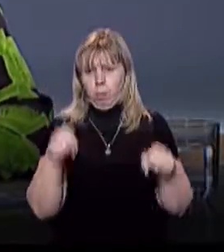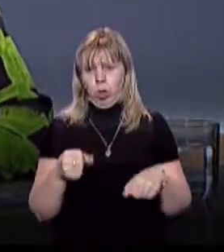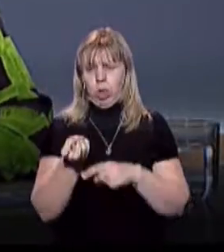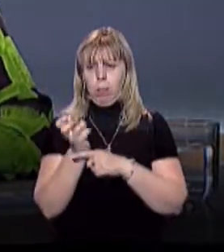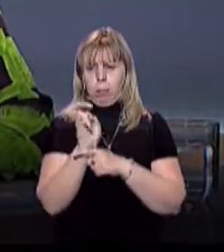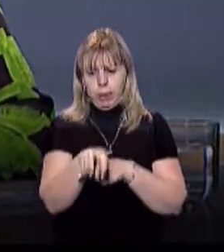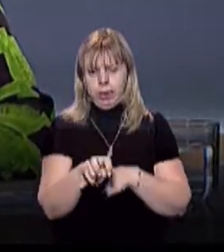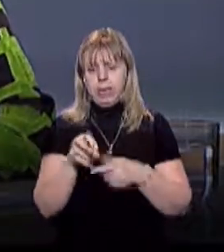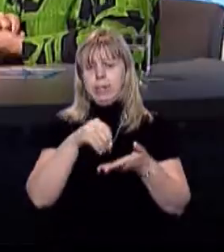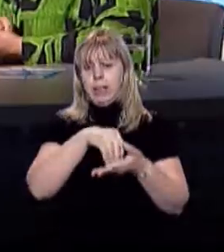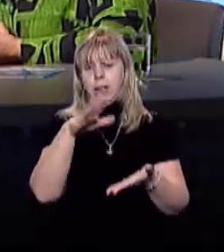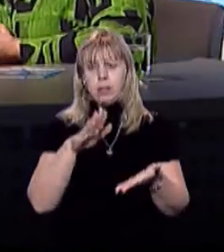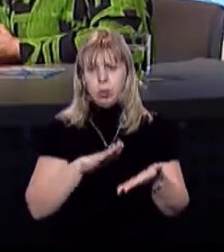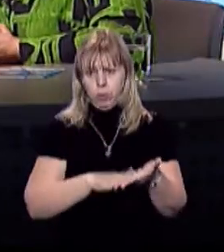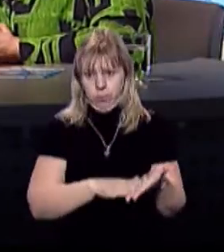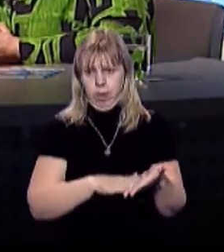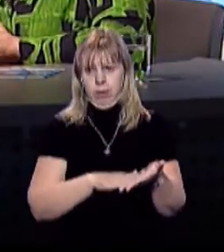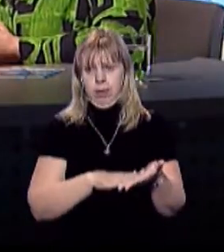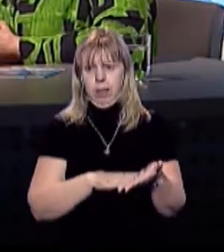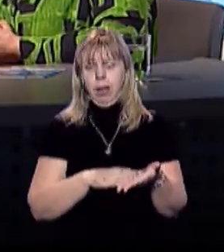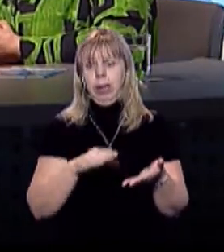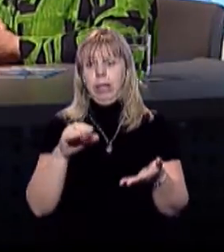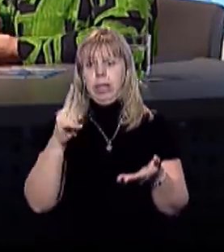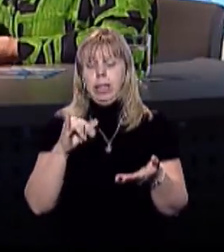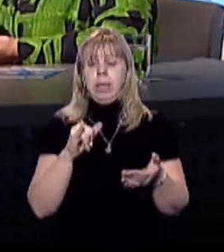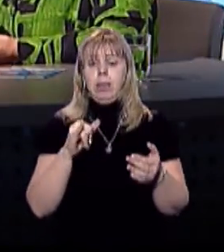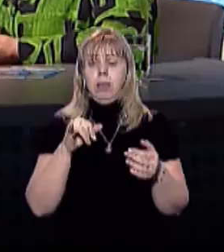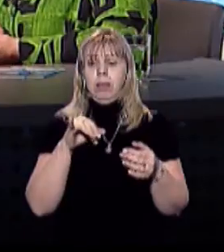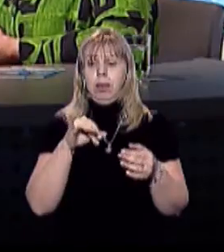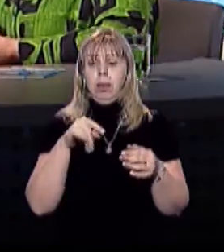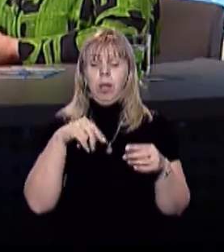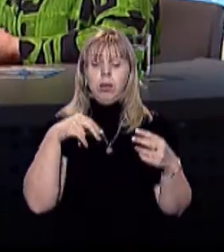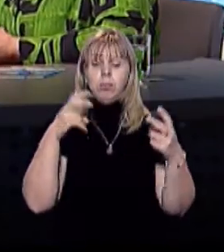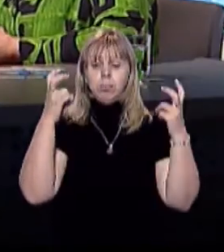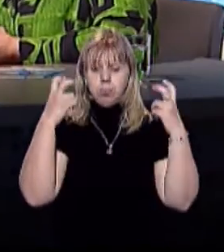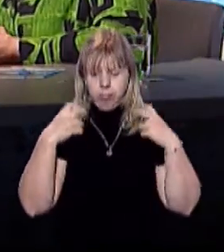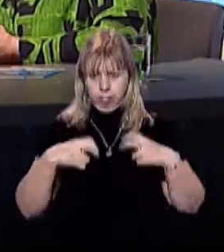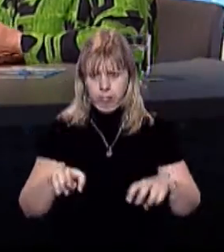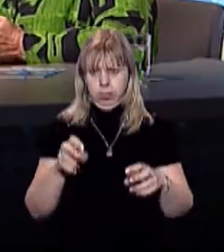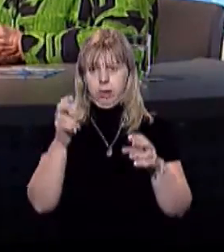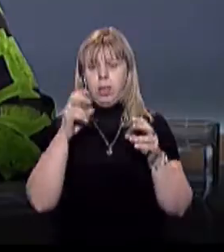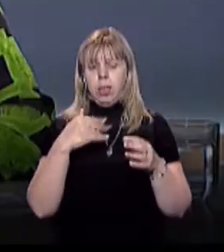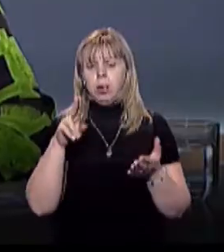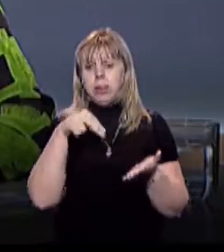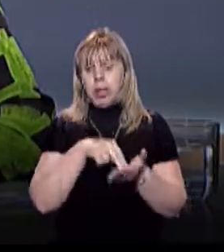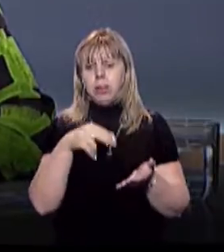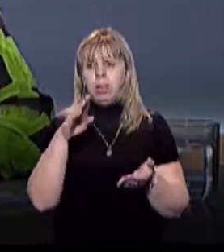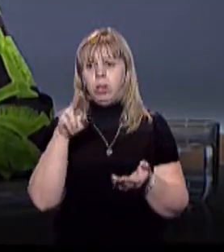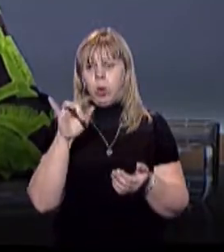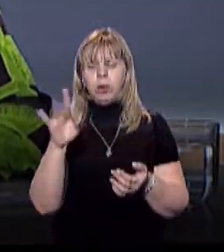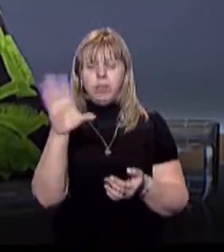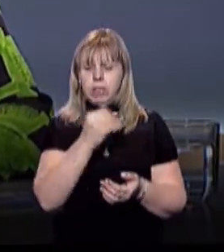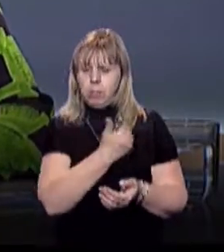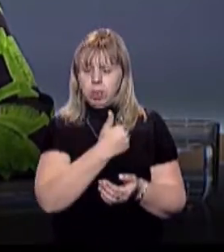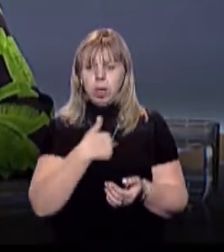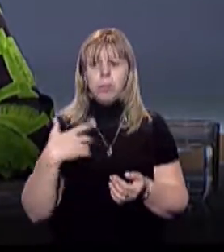нас, зареєструватися і пройти медичне обстеження і стати донором. Всі бажаючі, ми